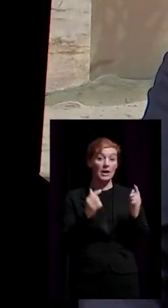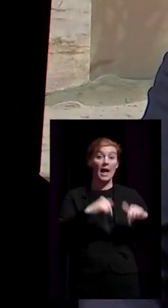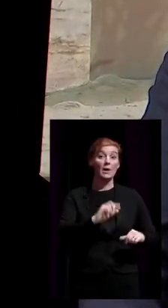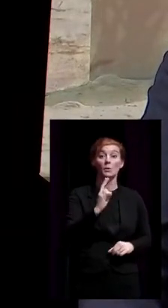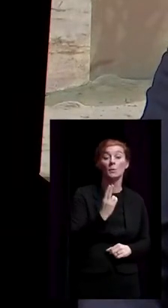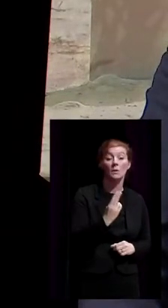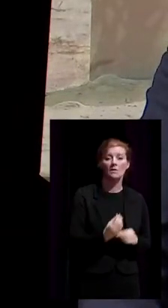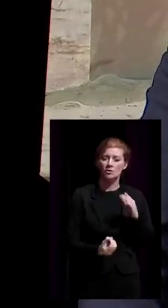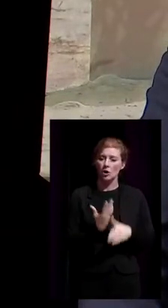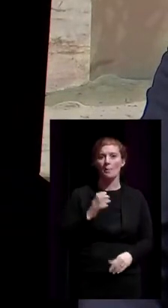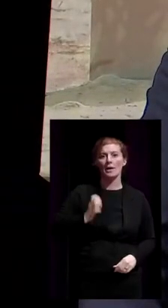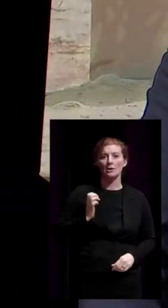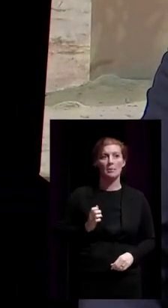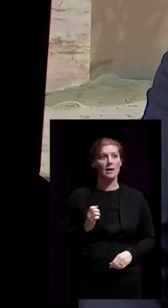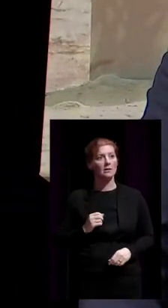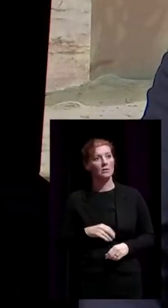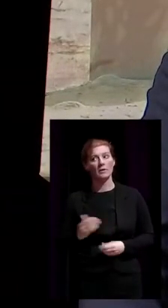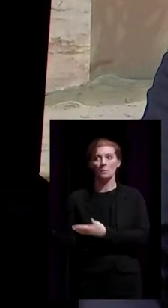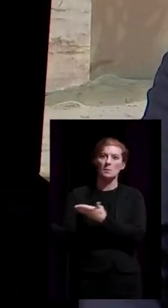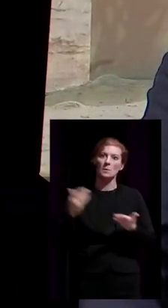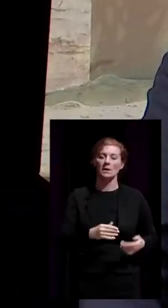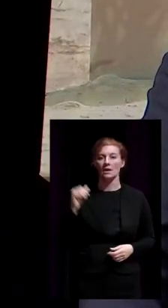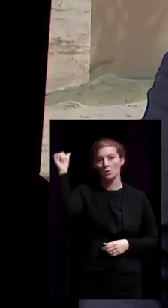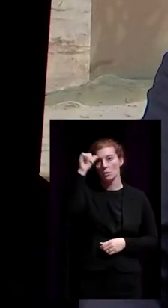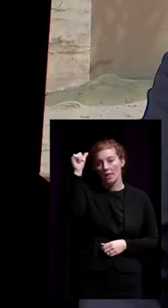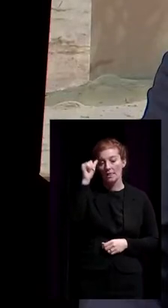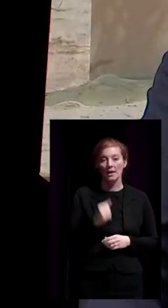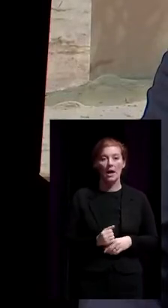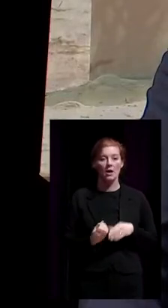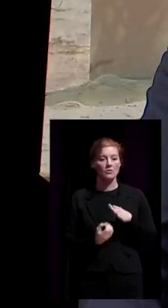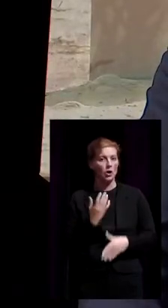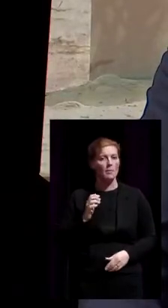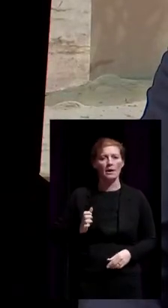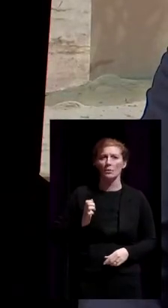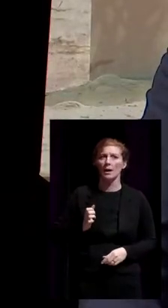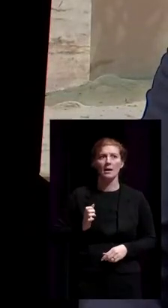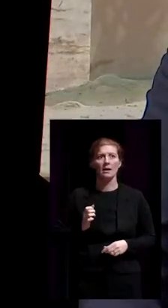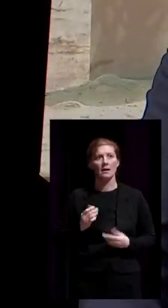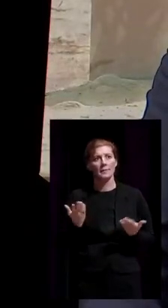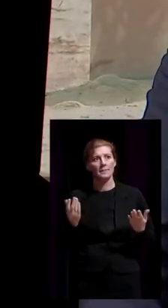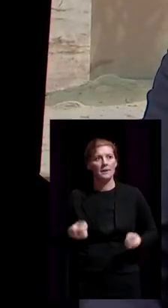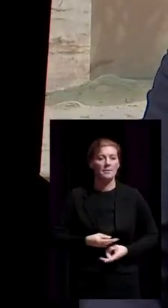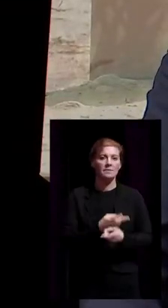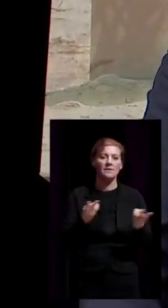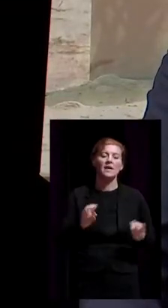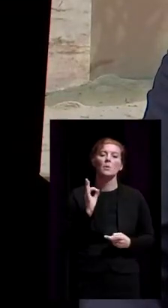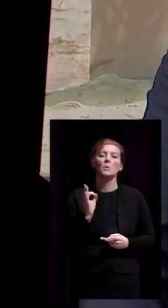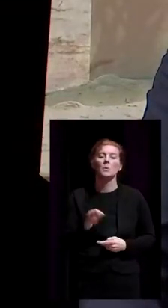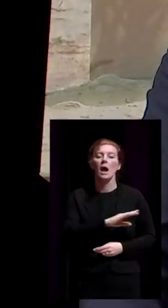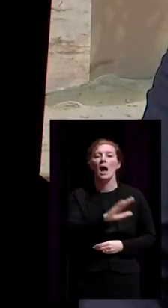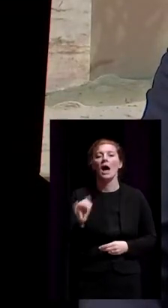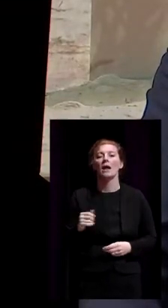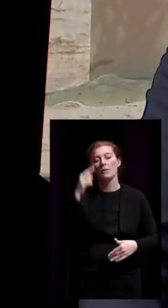vi skapar engagemang med att få studenterna med. Och vi skapar engagemang ved att visa till hur alla dessa hållbarhetsmålen